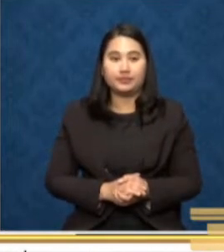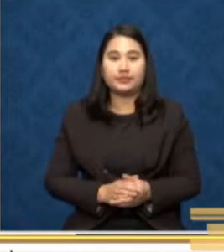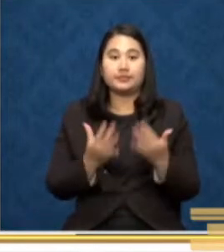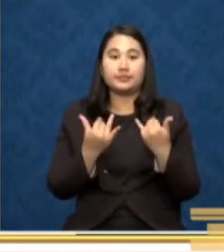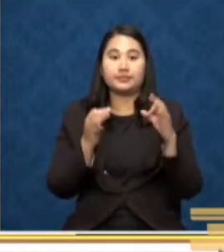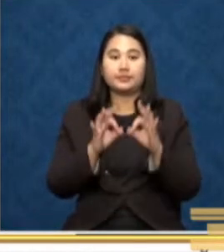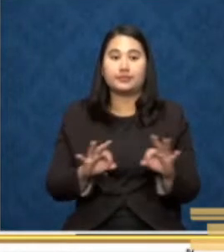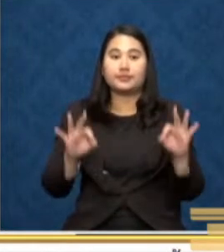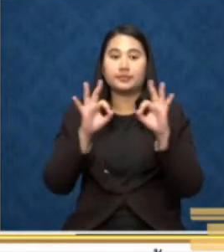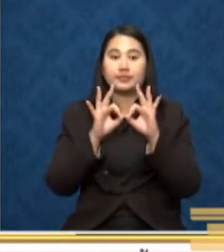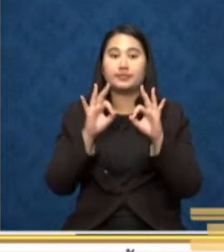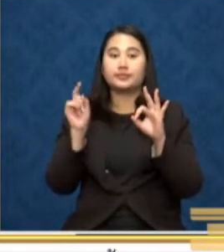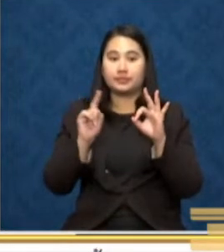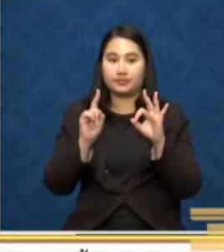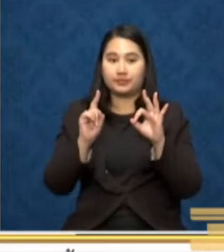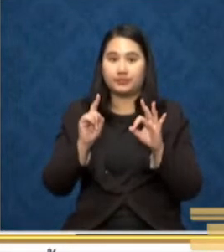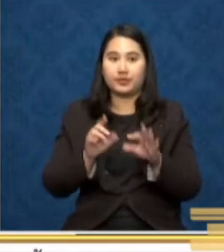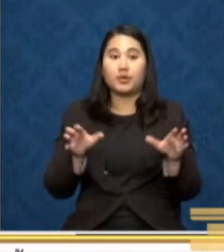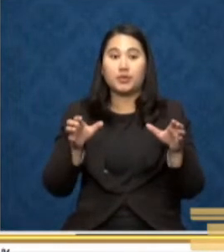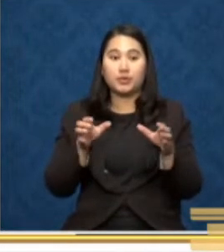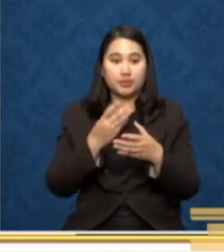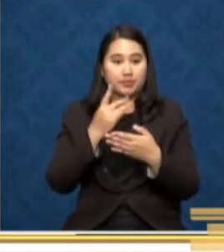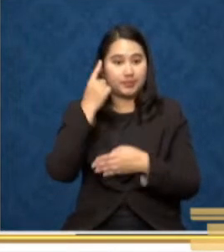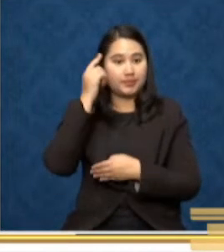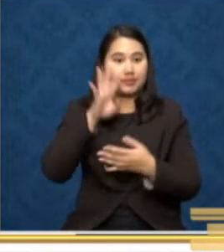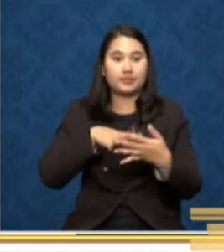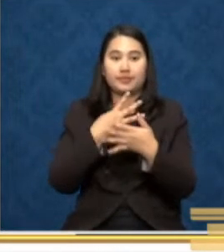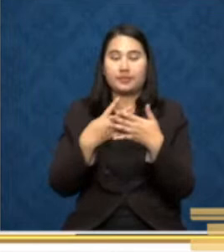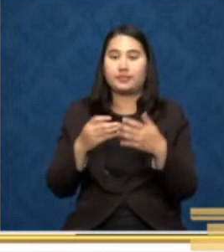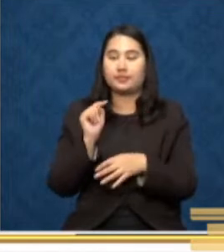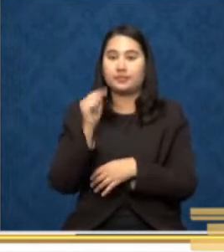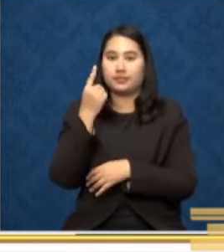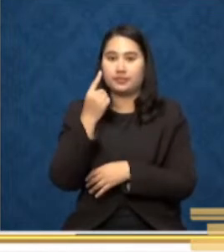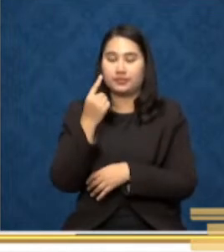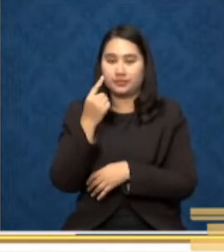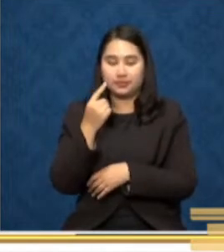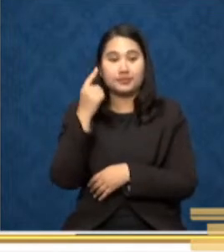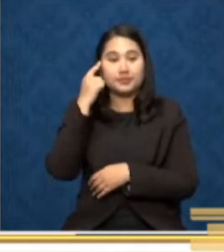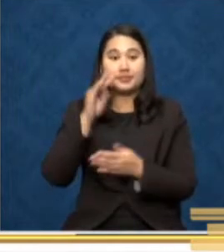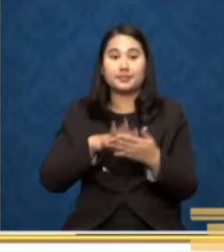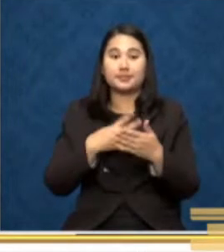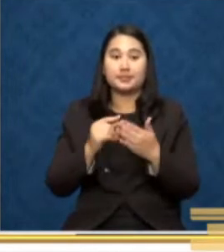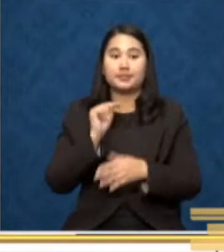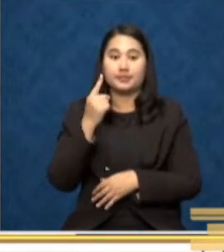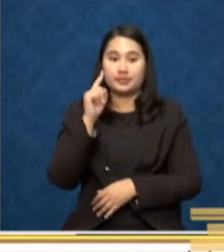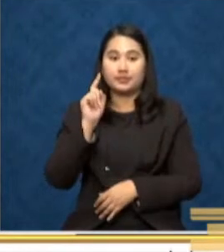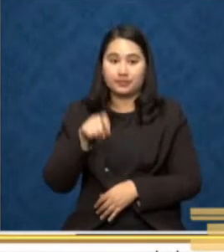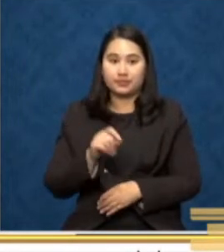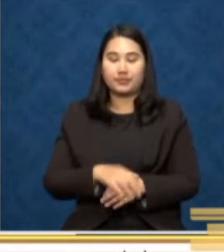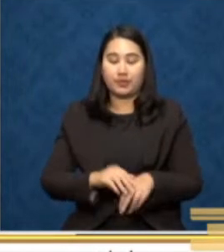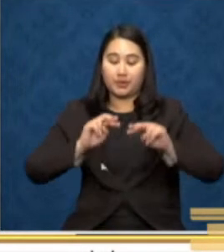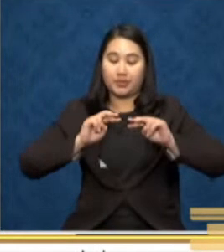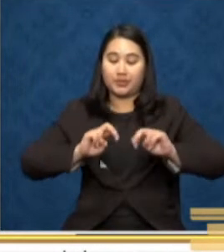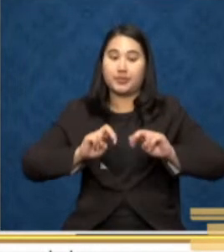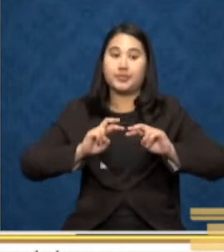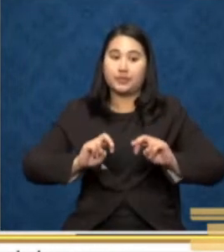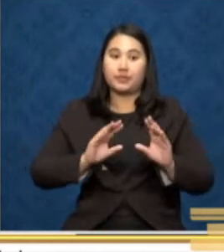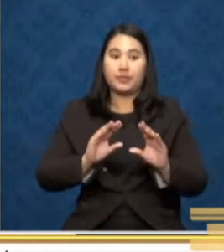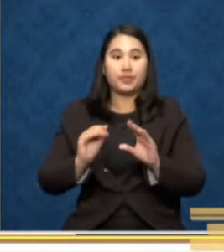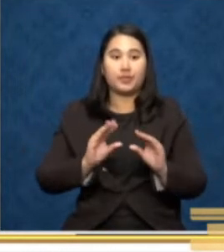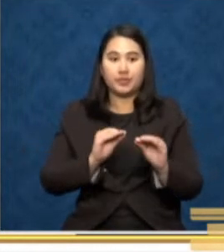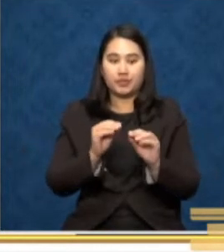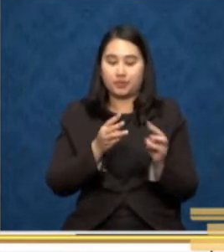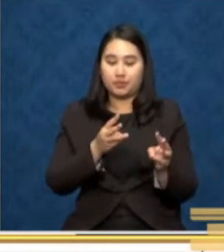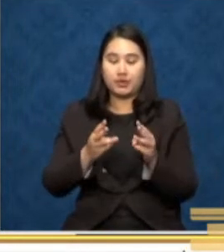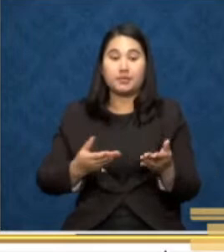ำเป็นครับที่จะต้องตั้งสมการใหม่เราจำเป็นจะต้องตั้งสมมติฐานใหม่เพราะฉะนั้นการศึกษาแนวทางวิธีการพิจารณ